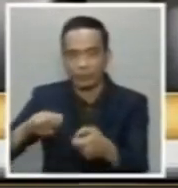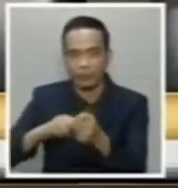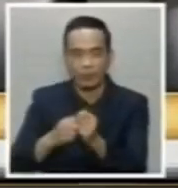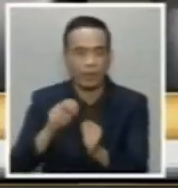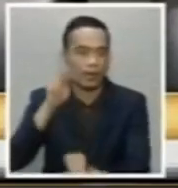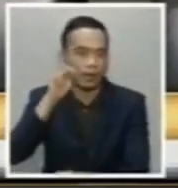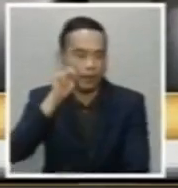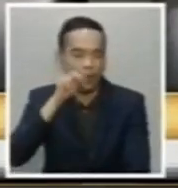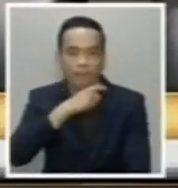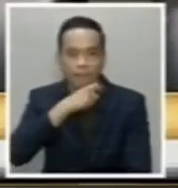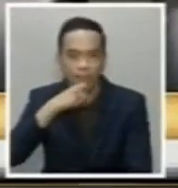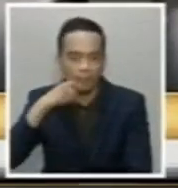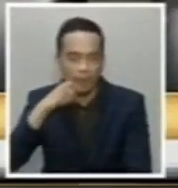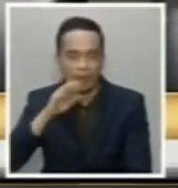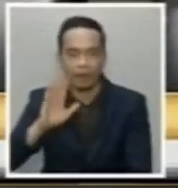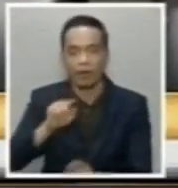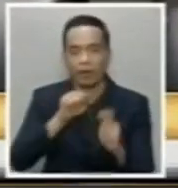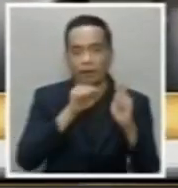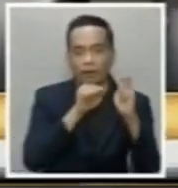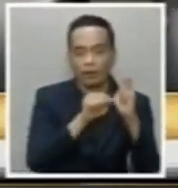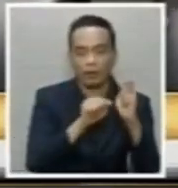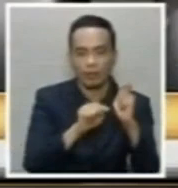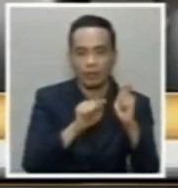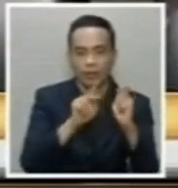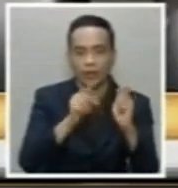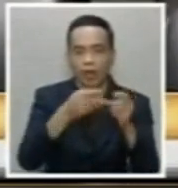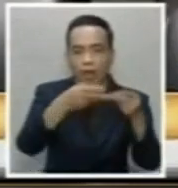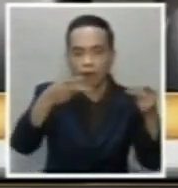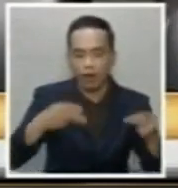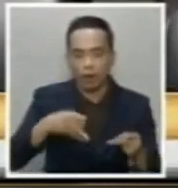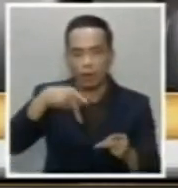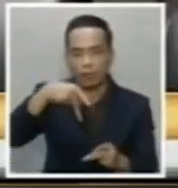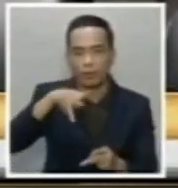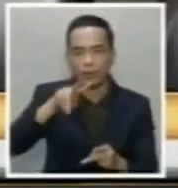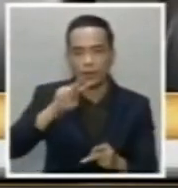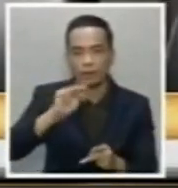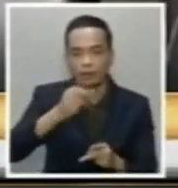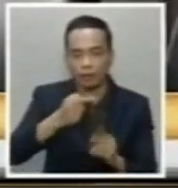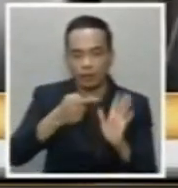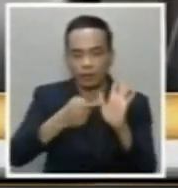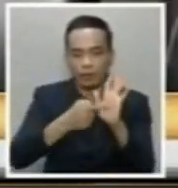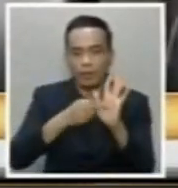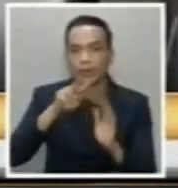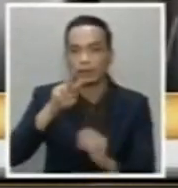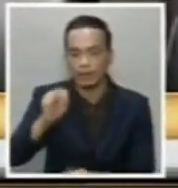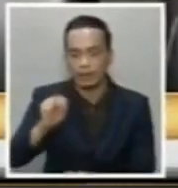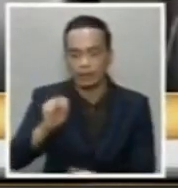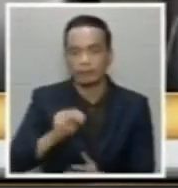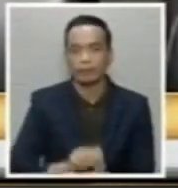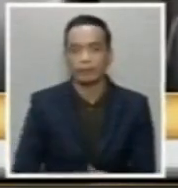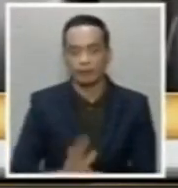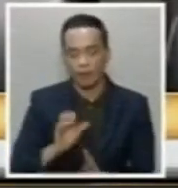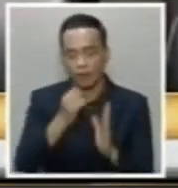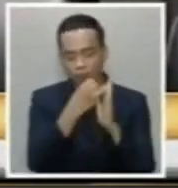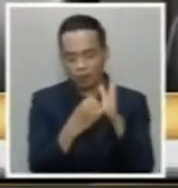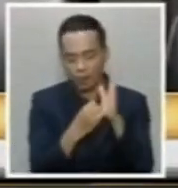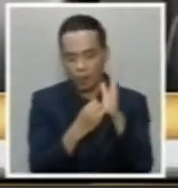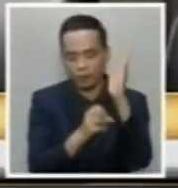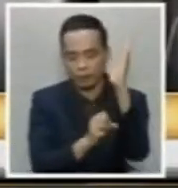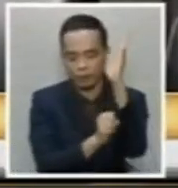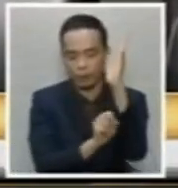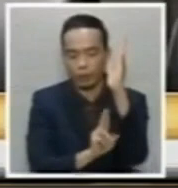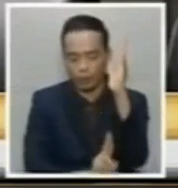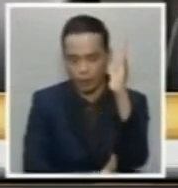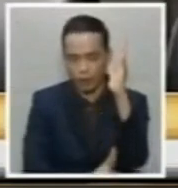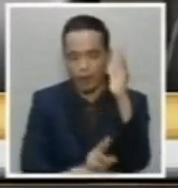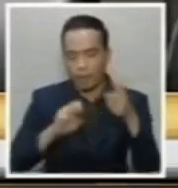แคลนน้ําในพื้นที่อําเภอเกาะพะงันจังหวัดสุราษฎร์ธานีครับท่านประธานที่เคารพครับอำเภอเกาะพะงันจังหวัดสุราษฎร์ธานีประสบกับ